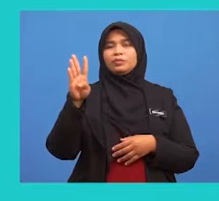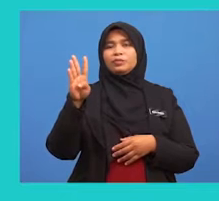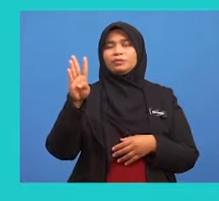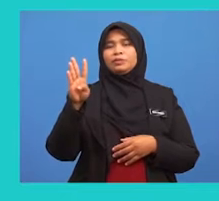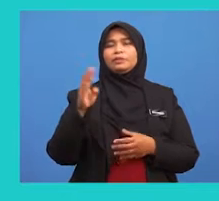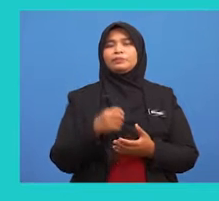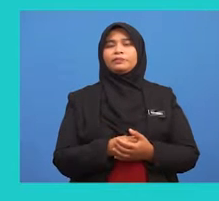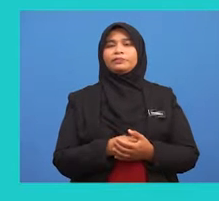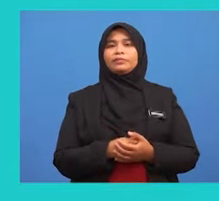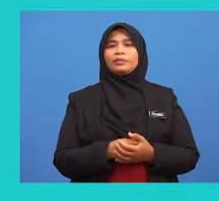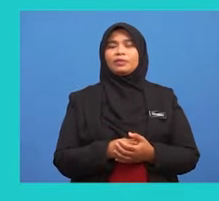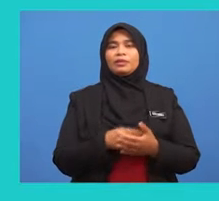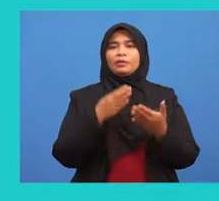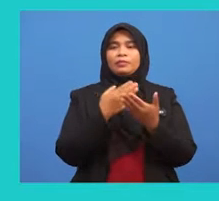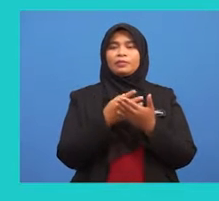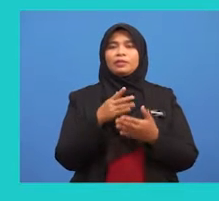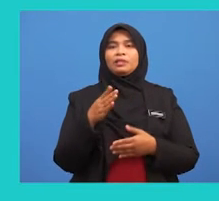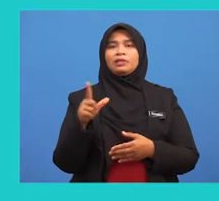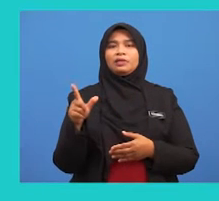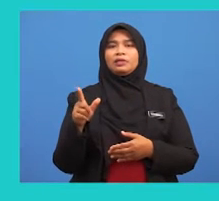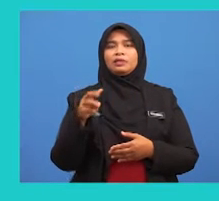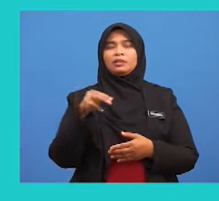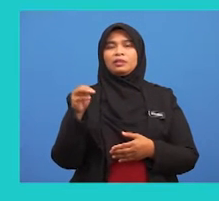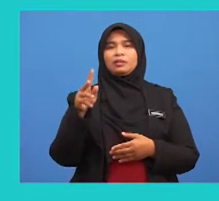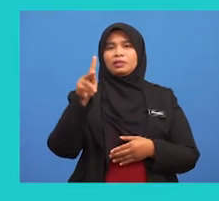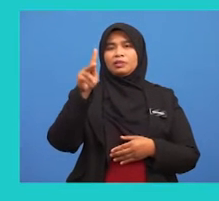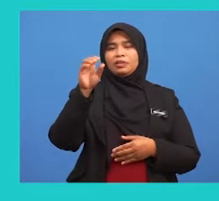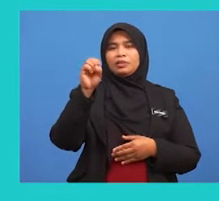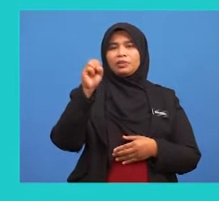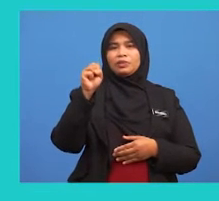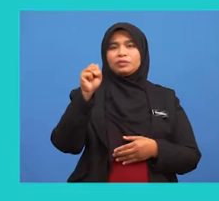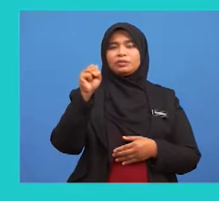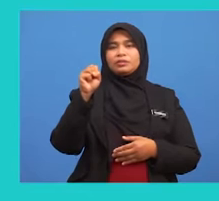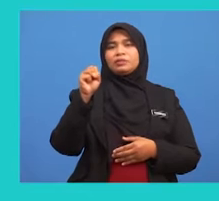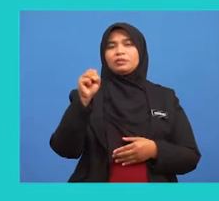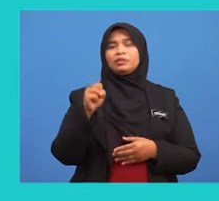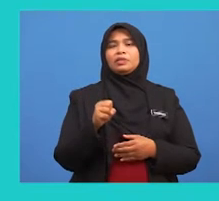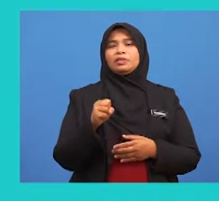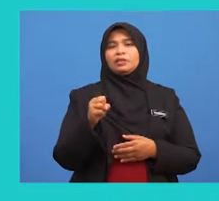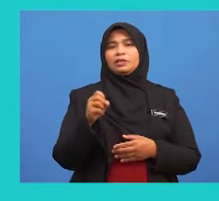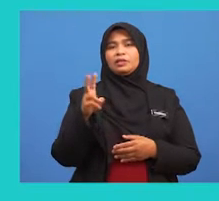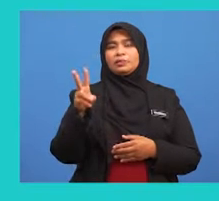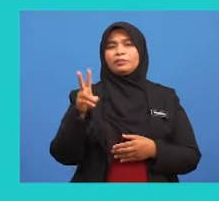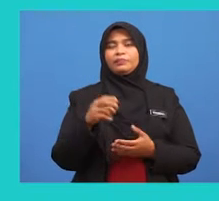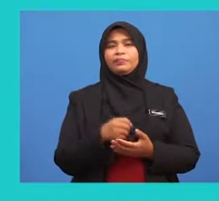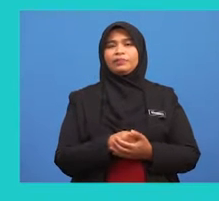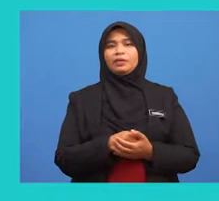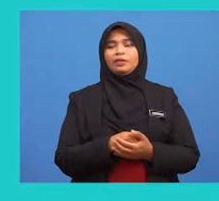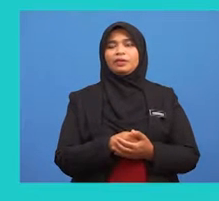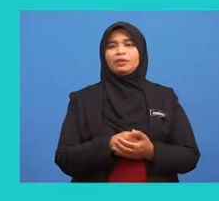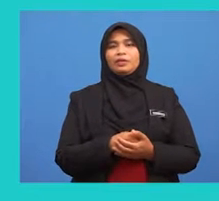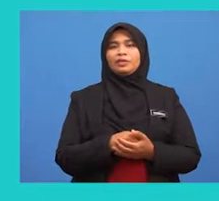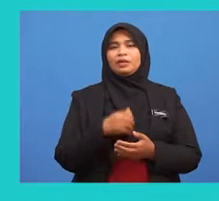RM1,224. Baiklah murid-murid, mari kita lihat pula kepada pelarasan yang kedua,